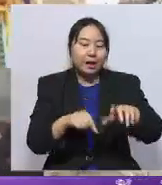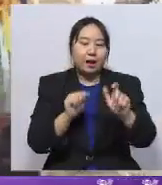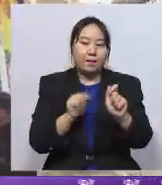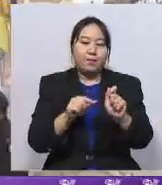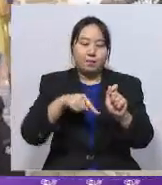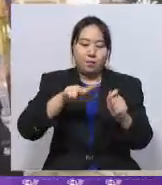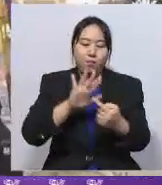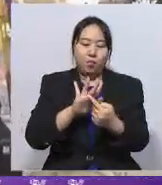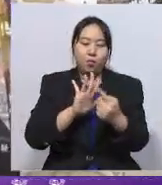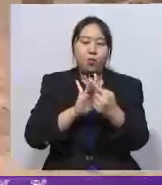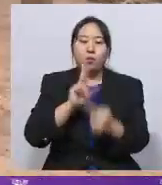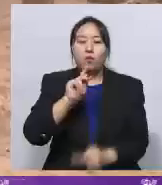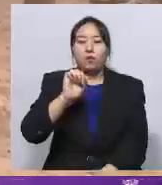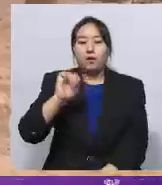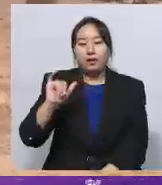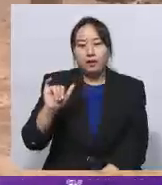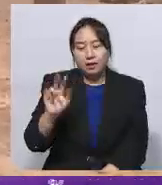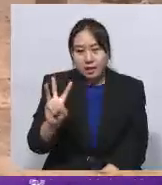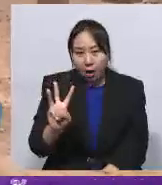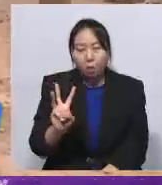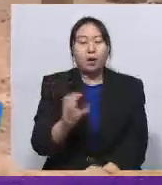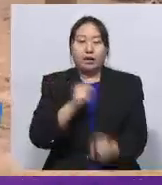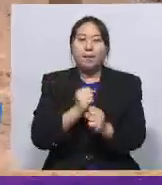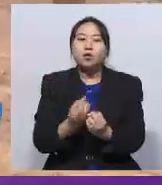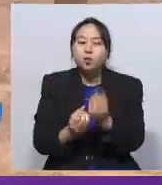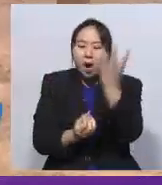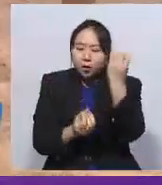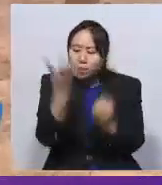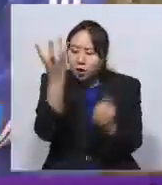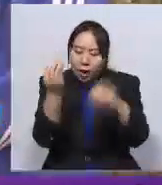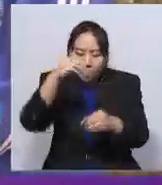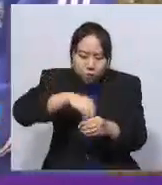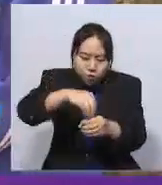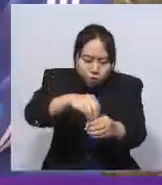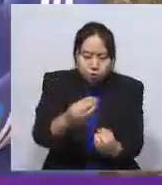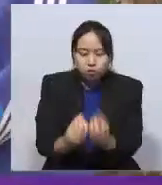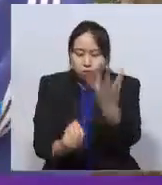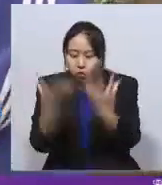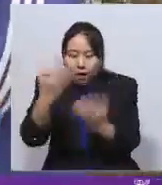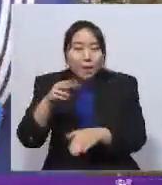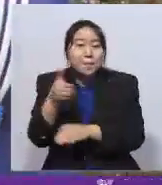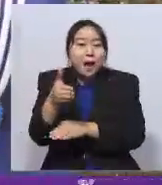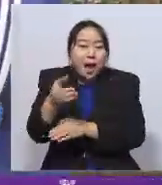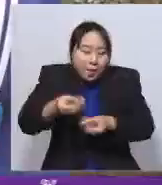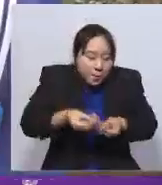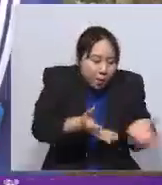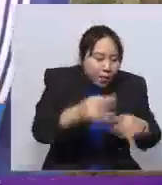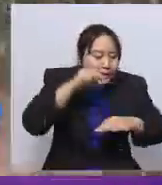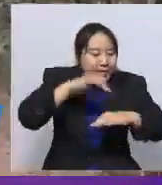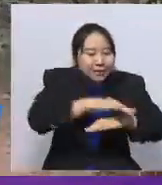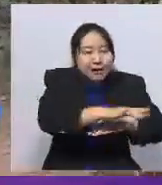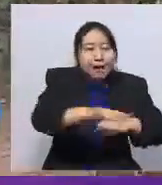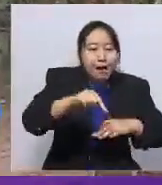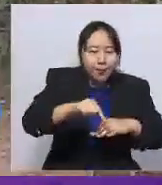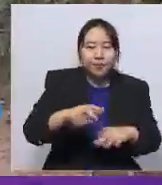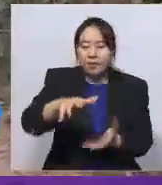ภอภูเขียวด้วยการปลูกป่าเพิ่มพื้นที่สีเขียวให้กับวัดปล่อยปลาลงในหนองน้ำสาธารณะประจำหมู่บ้านและทำความสะอาดพัฒนา